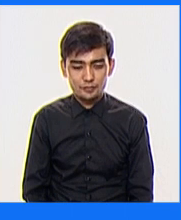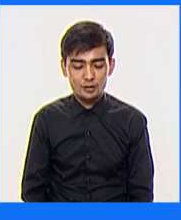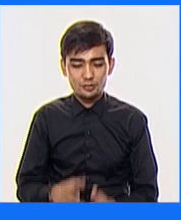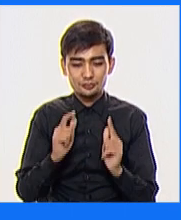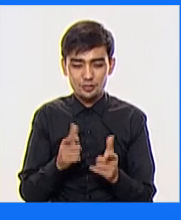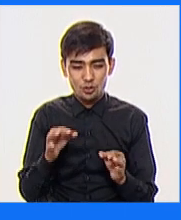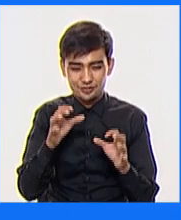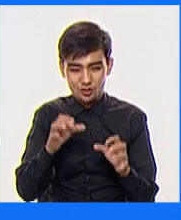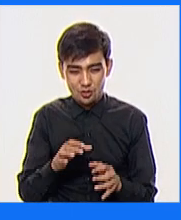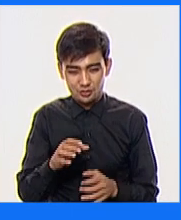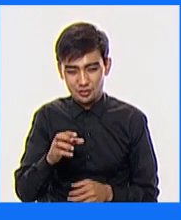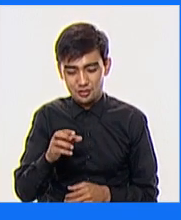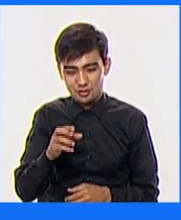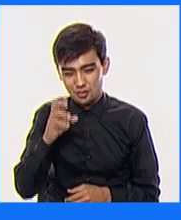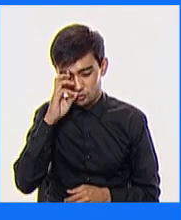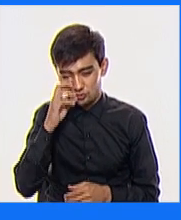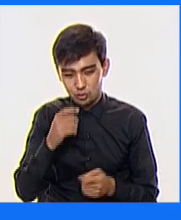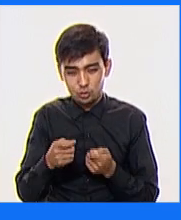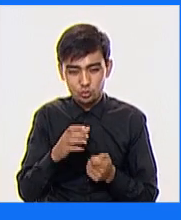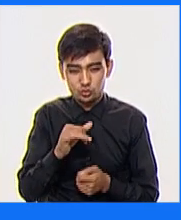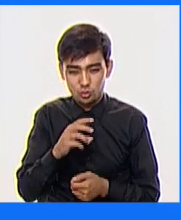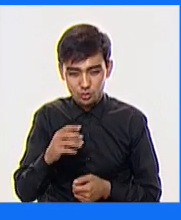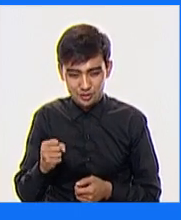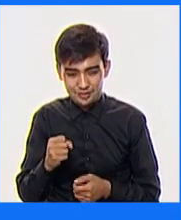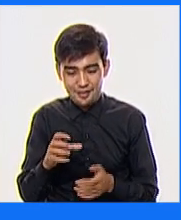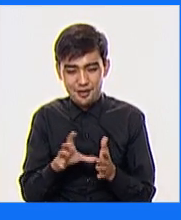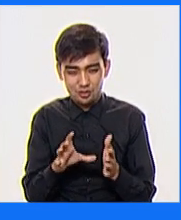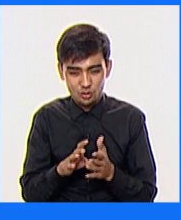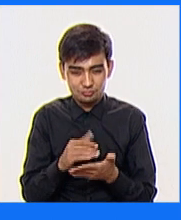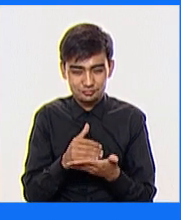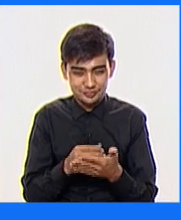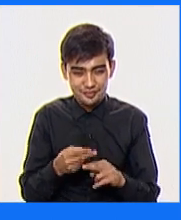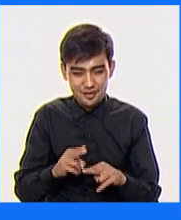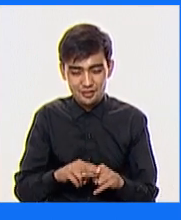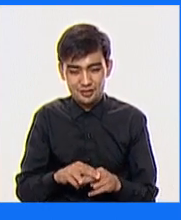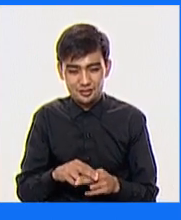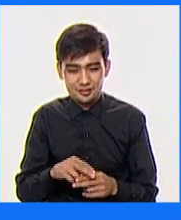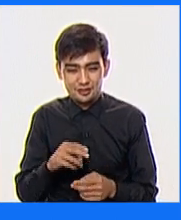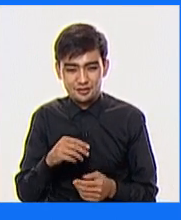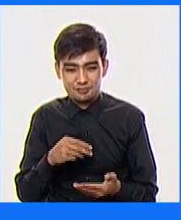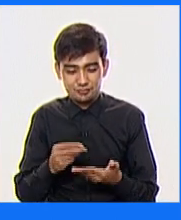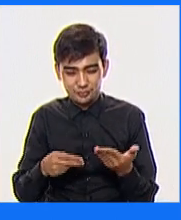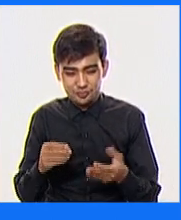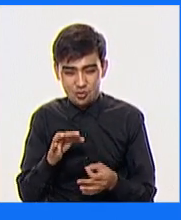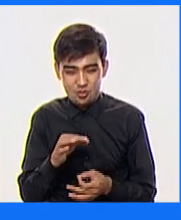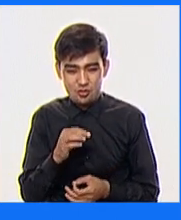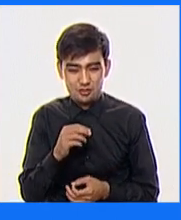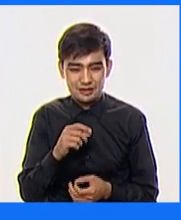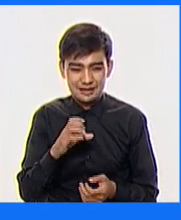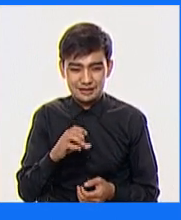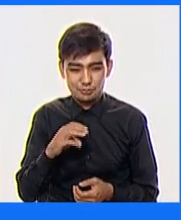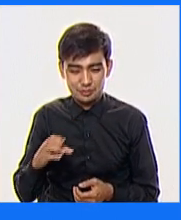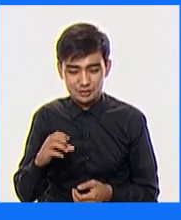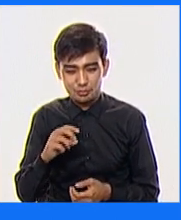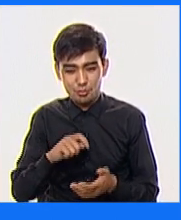Согласно правилам, оказания государственной услуги в электронном формате осуществляется посредством электронной цифровой подписи или под распиской с помощью СМС-пароля.